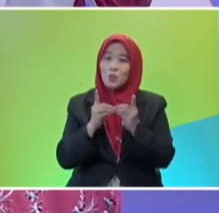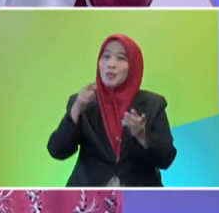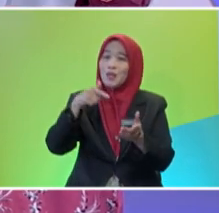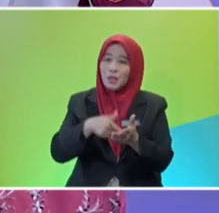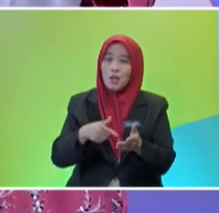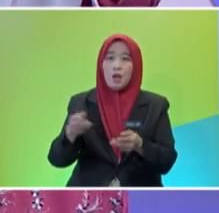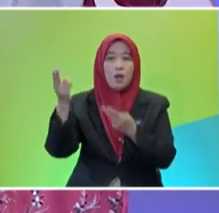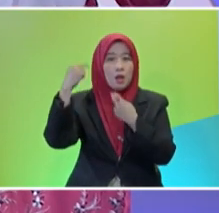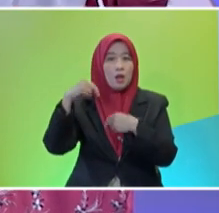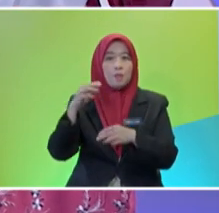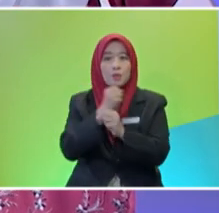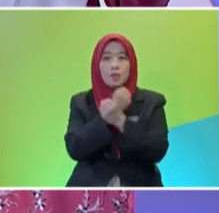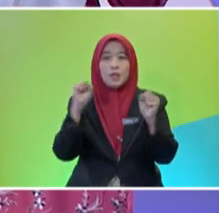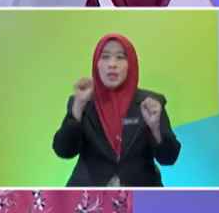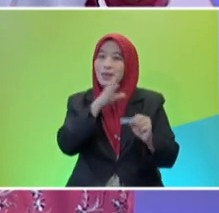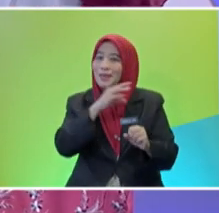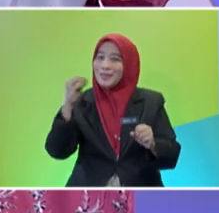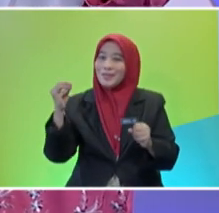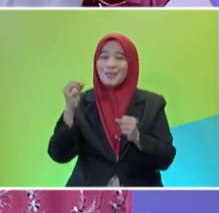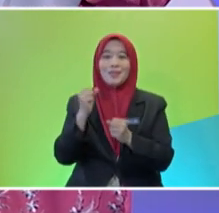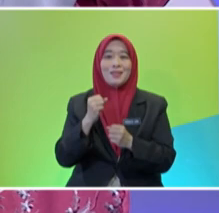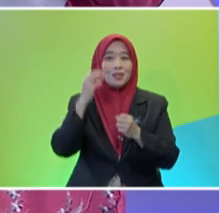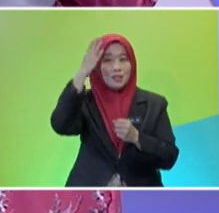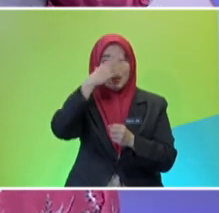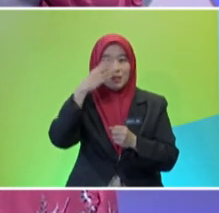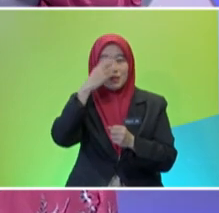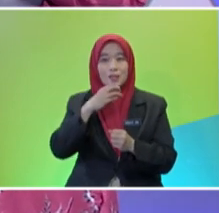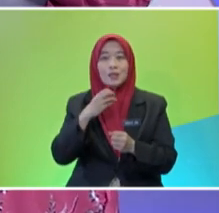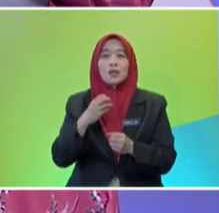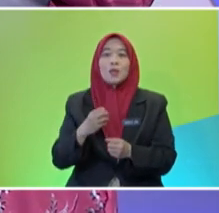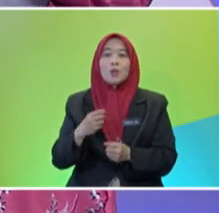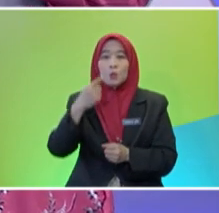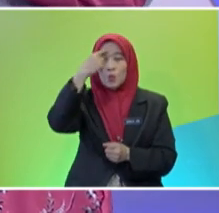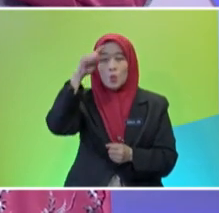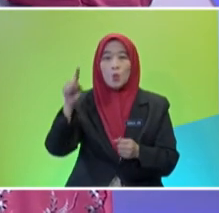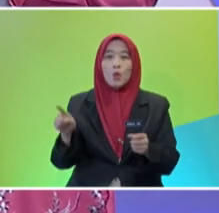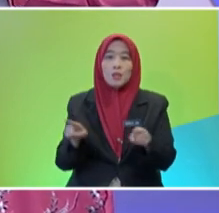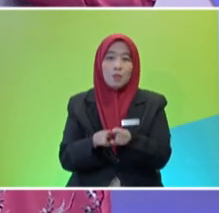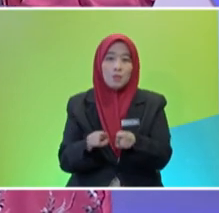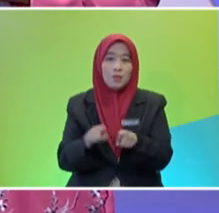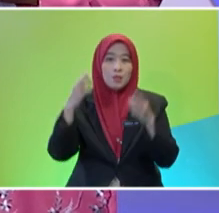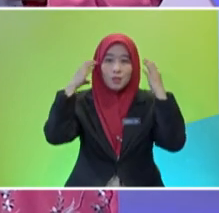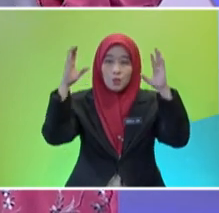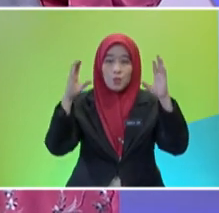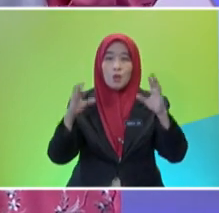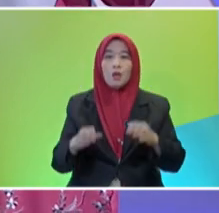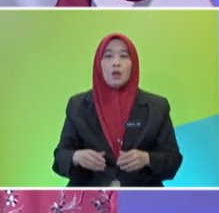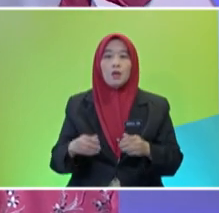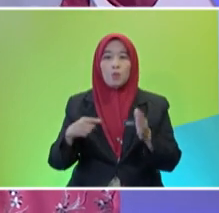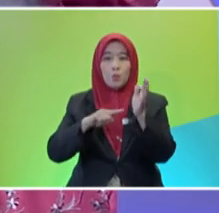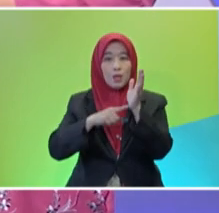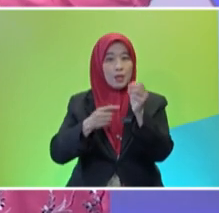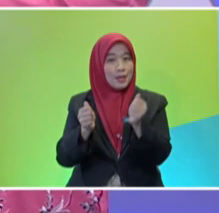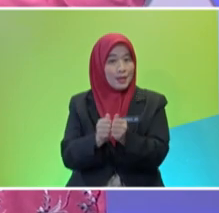keadaan bersedia dan ceria untuk terus bersama dengan Cikgu. Okey, kita mulakan. Okey, anggota badan dan